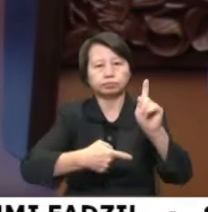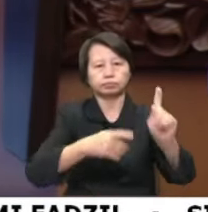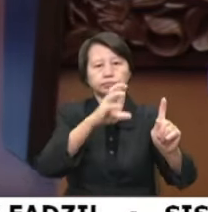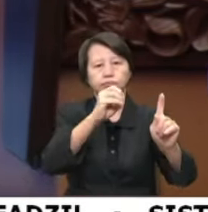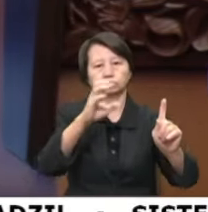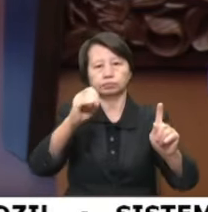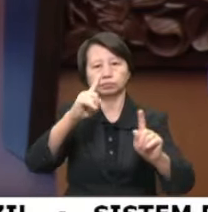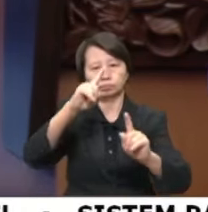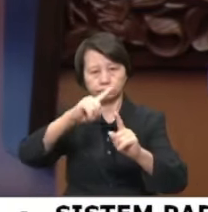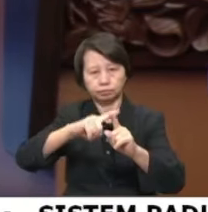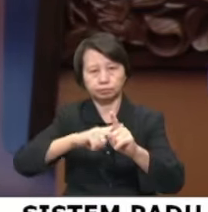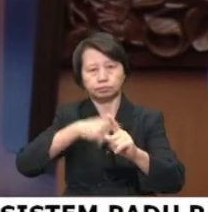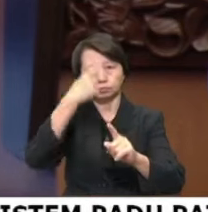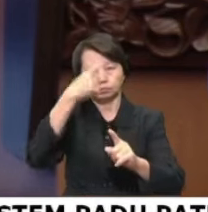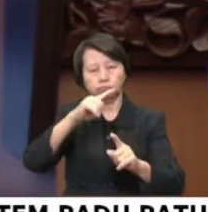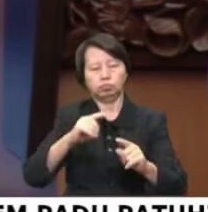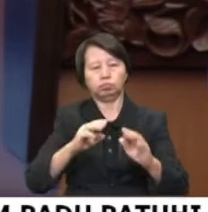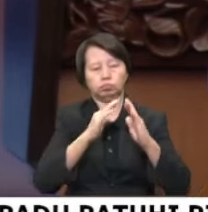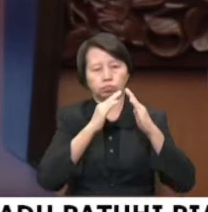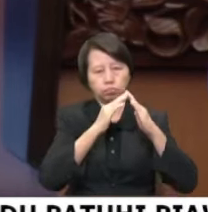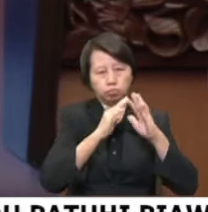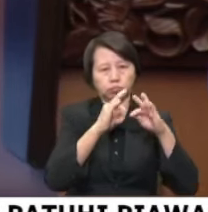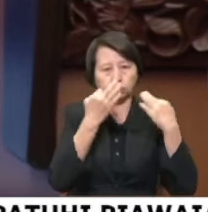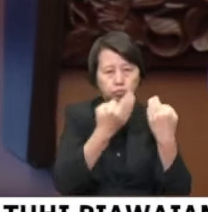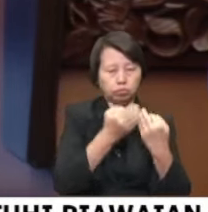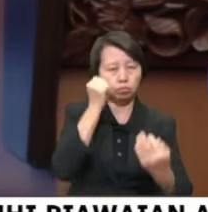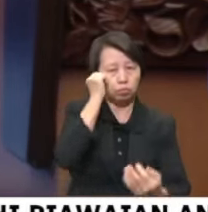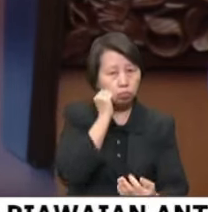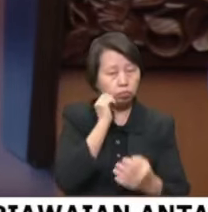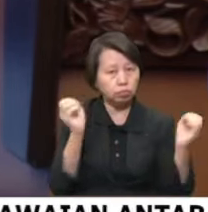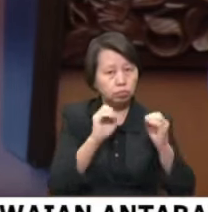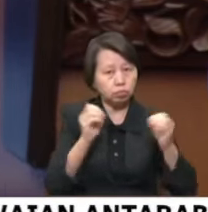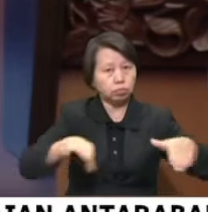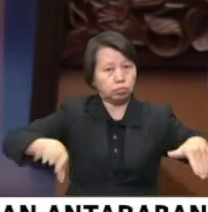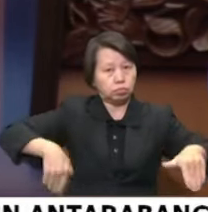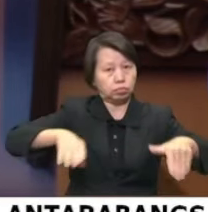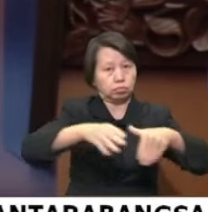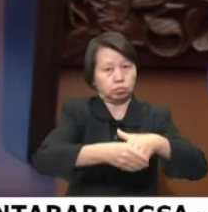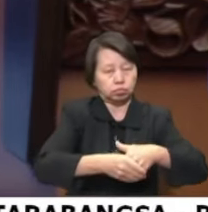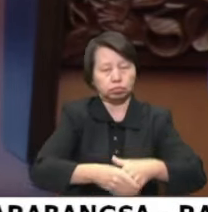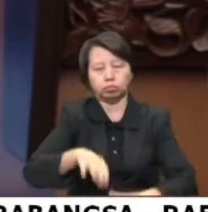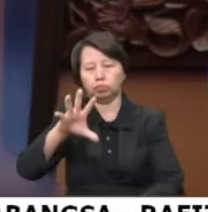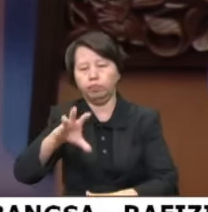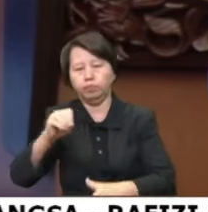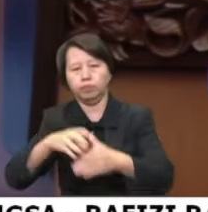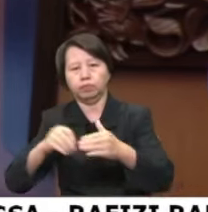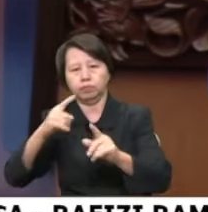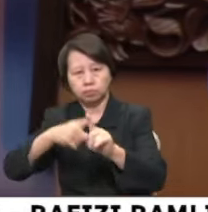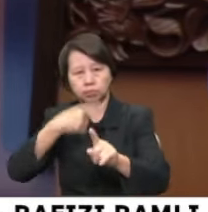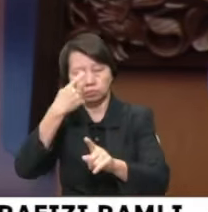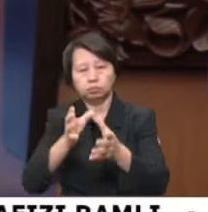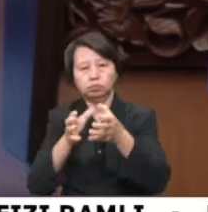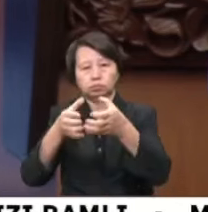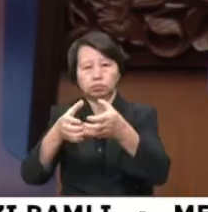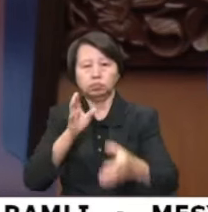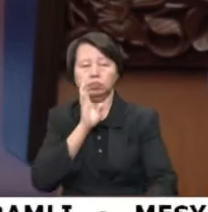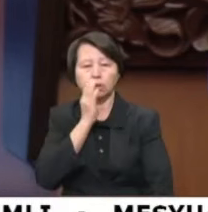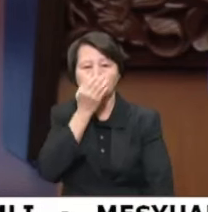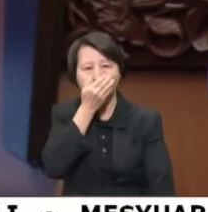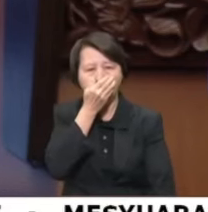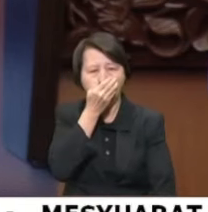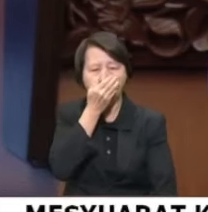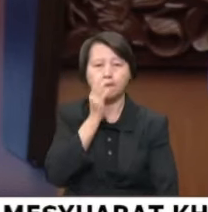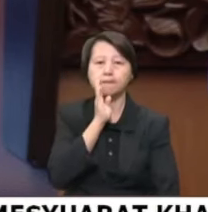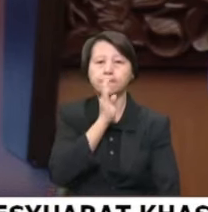RM100 sebulan untuk isi rumah dan warga emas tiada pasangan dan RM50 sebulan untuk golongan bujang.